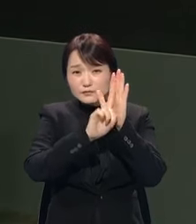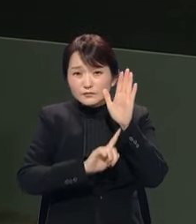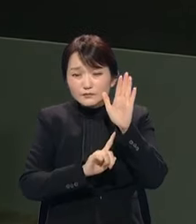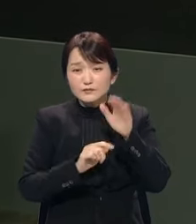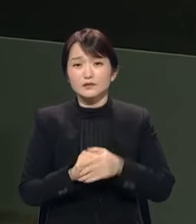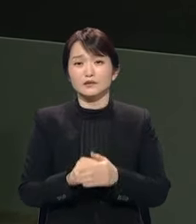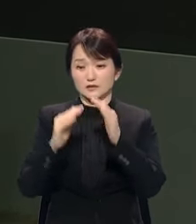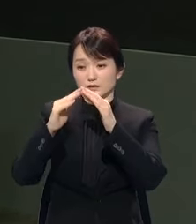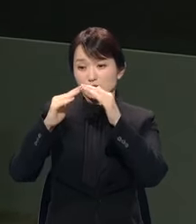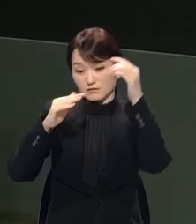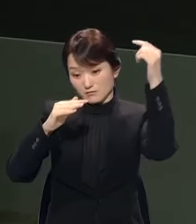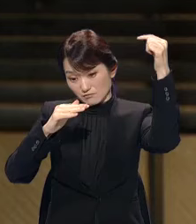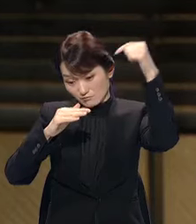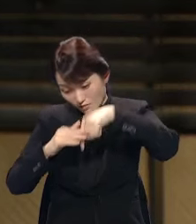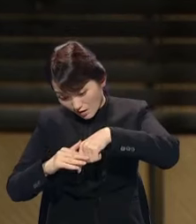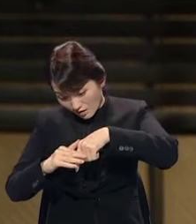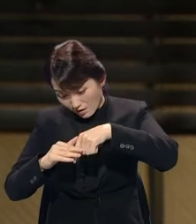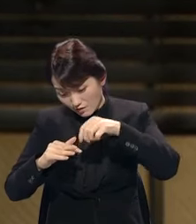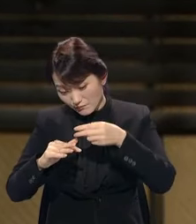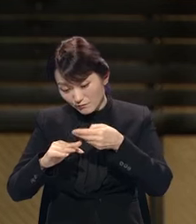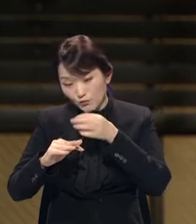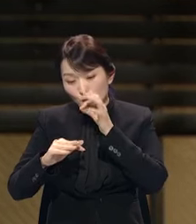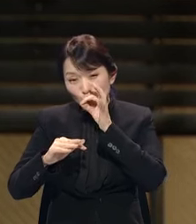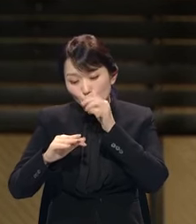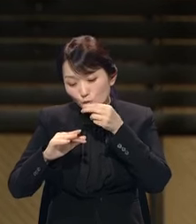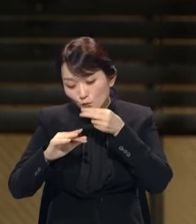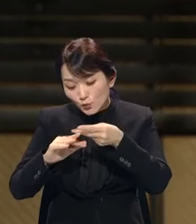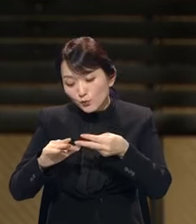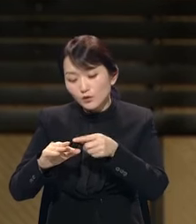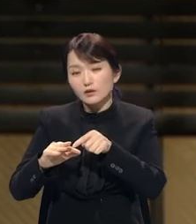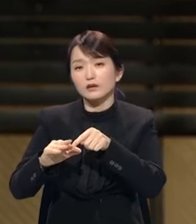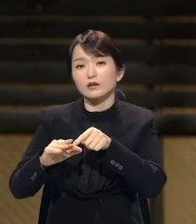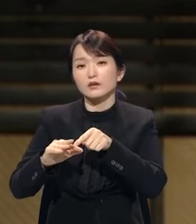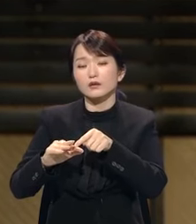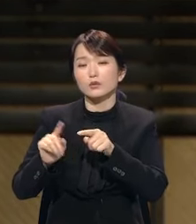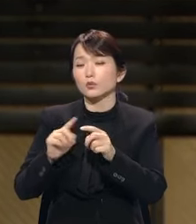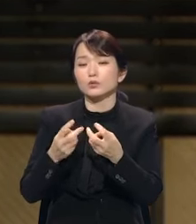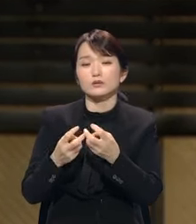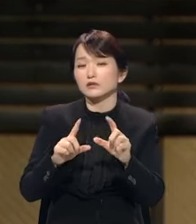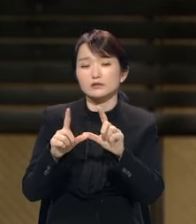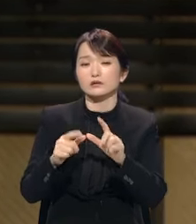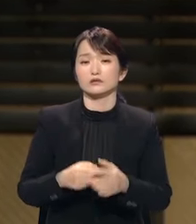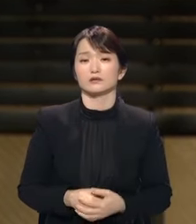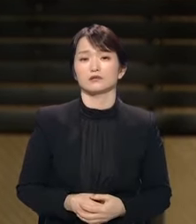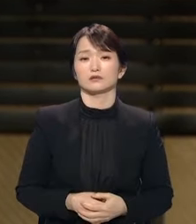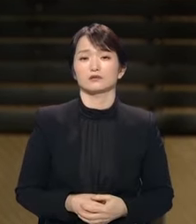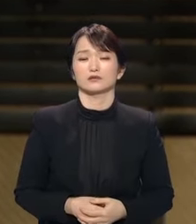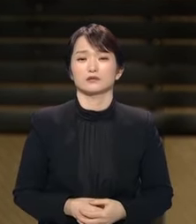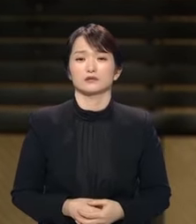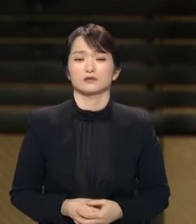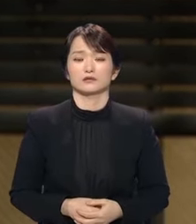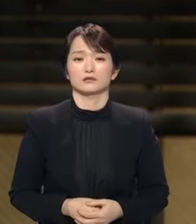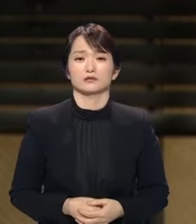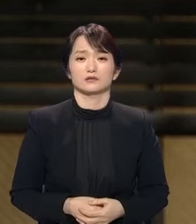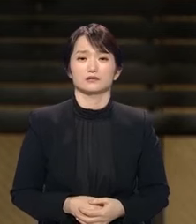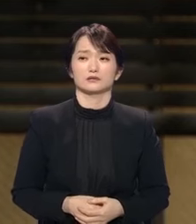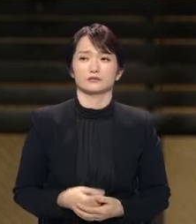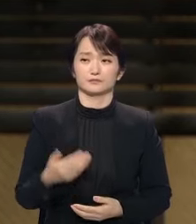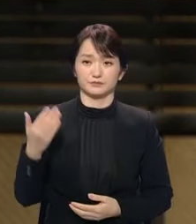못 살죠. 그래서 지금 마을에 관해서 사시는 것 같은데 이거는 조금 좀 여러 가지 확인을 좀 해봐야 될 것 같아요. 지금 아까 이